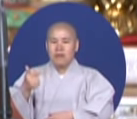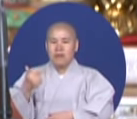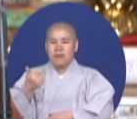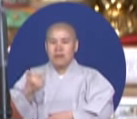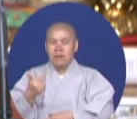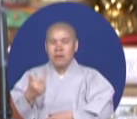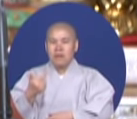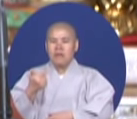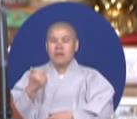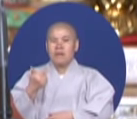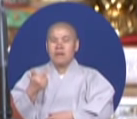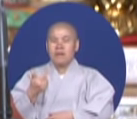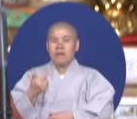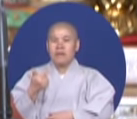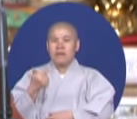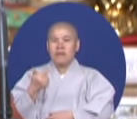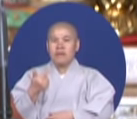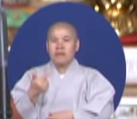일체세가